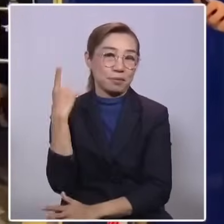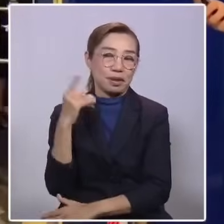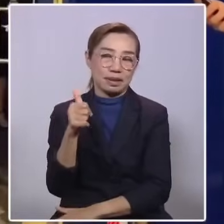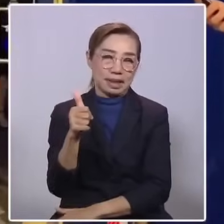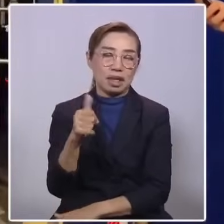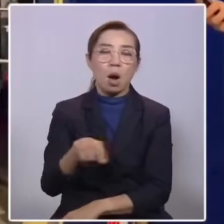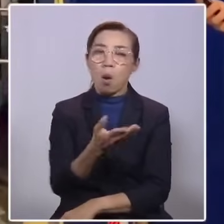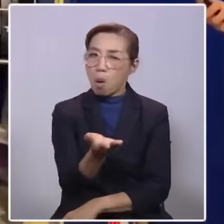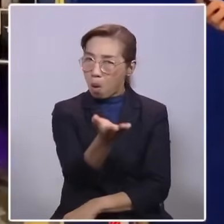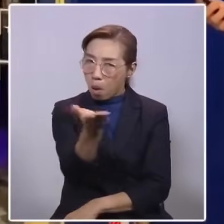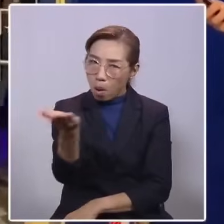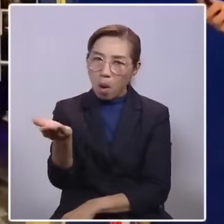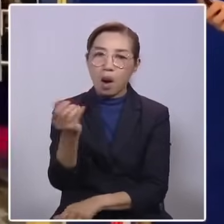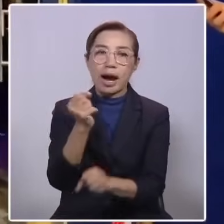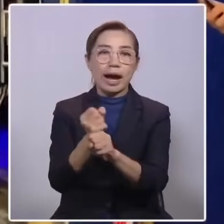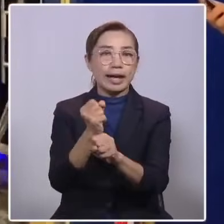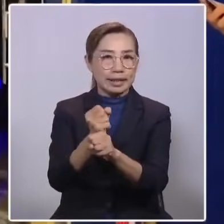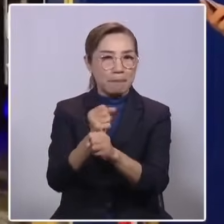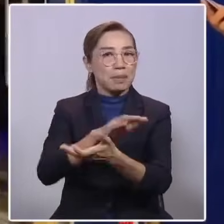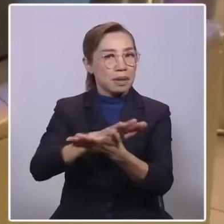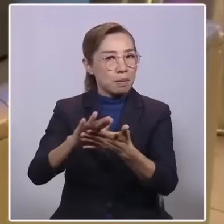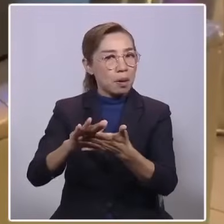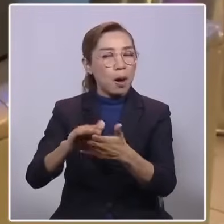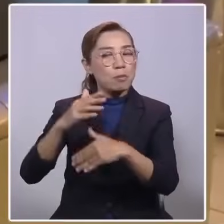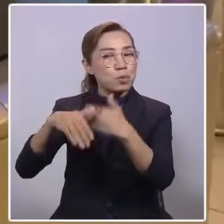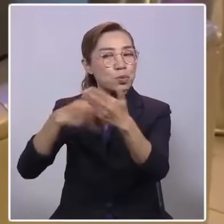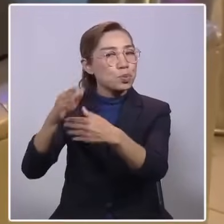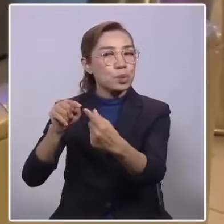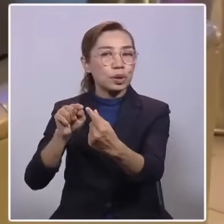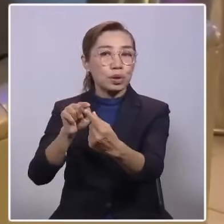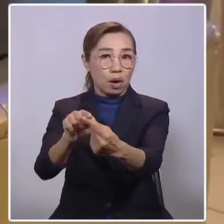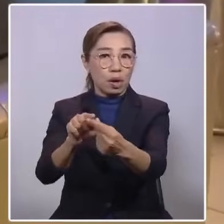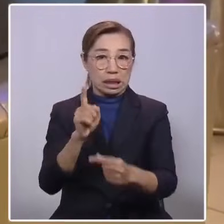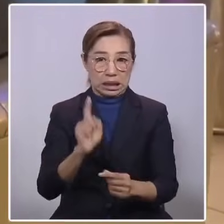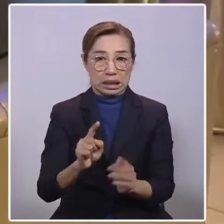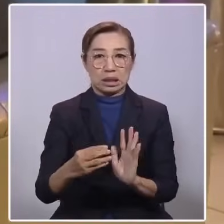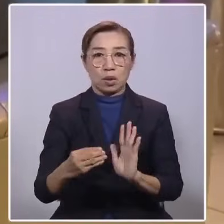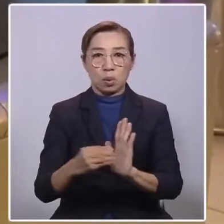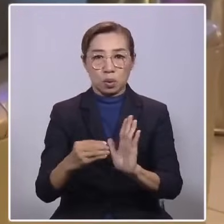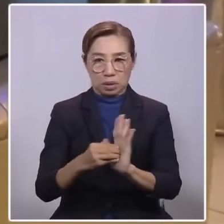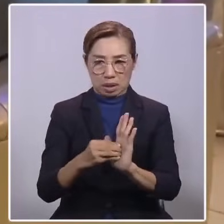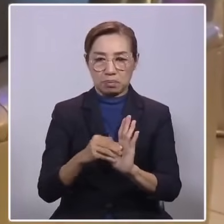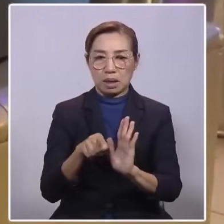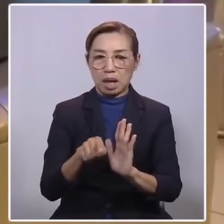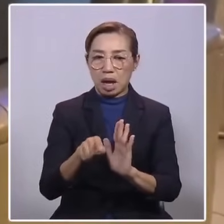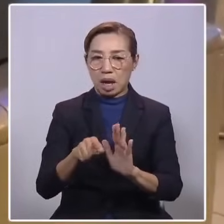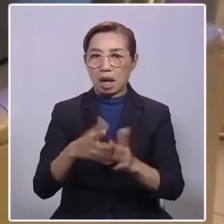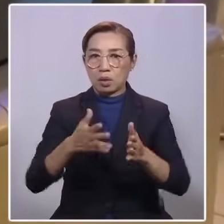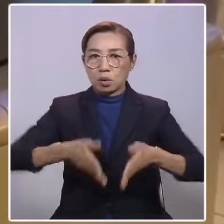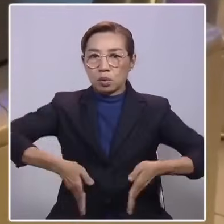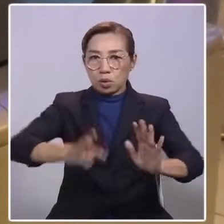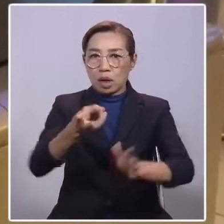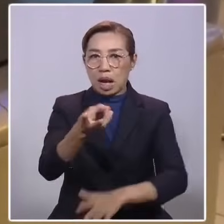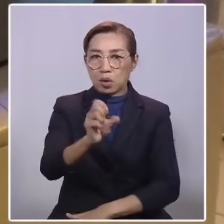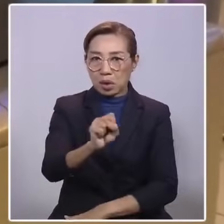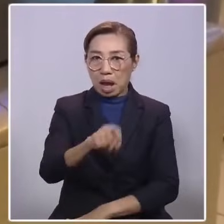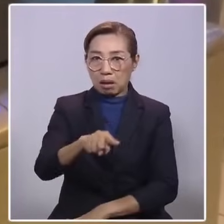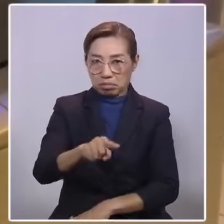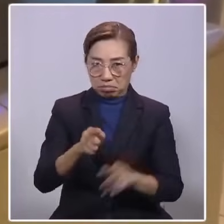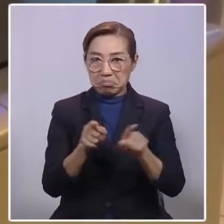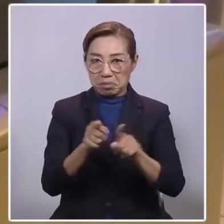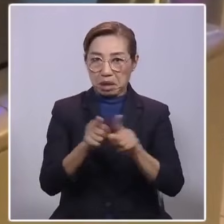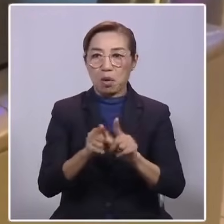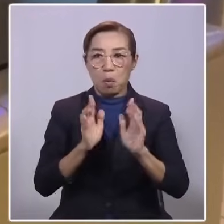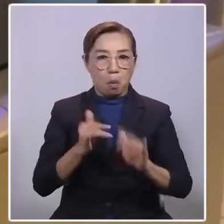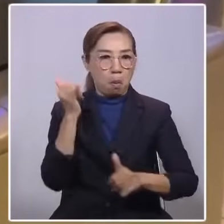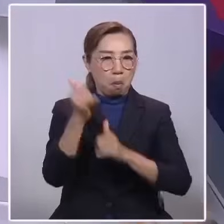ขอให้อยู่ในความเรียบร้อยแบบนี้ไปเรื่อยๆจริงๆในกรุงเทพฯนี่ก็ต้องบอกว่าแถวๆขนนข้าวสารทุกคักเหมือนกัน